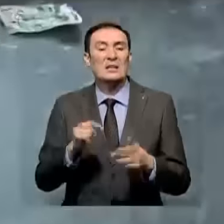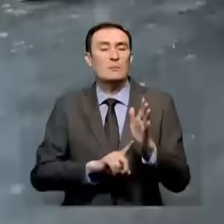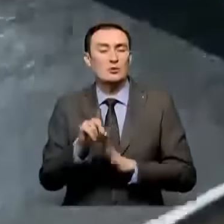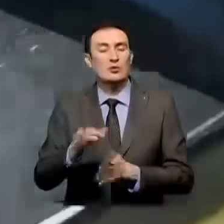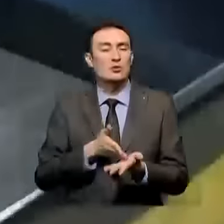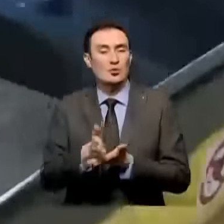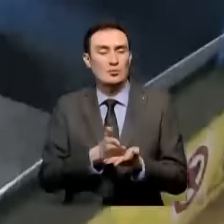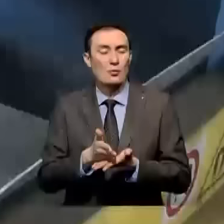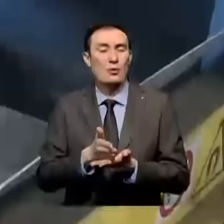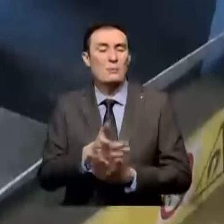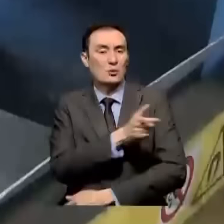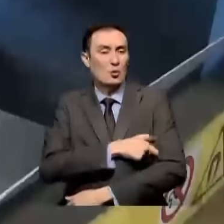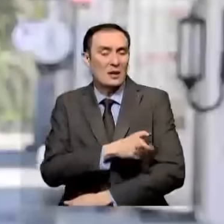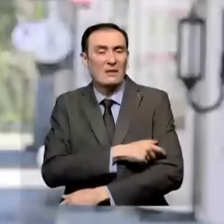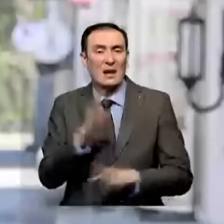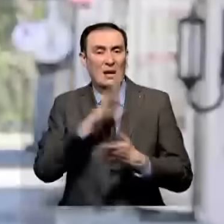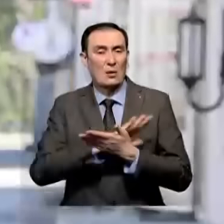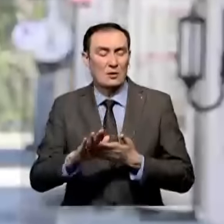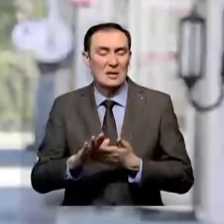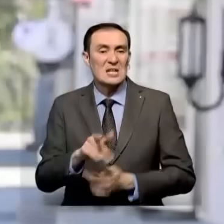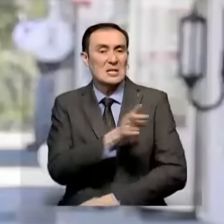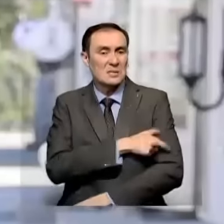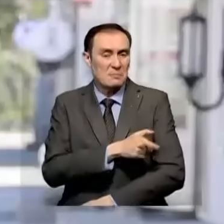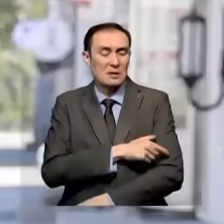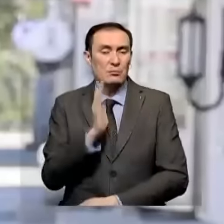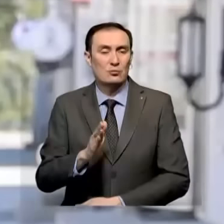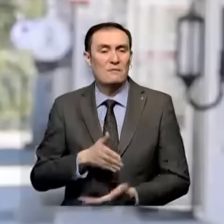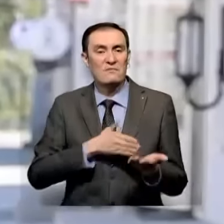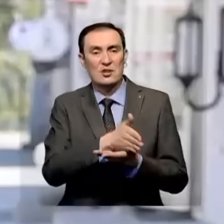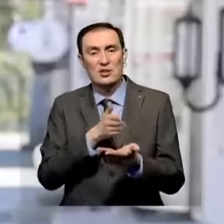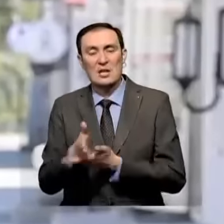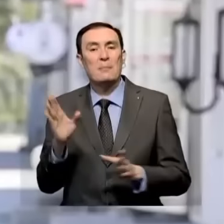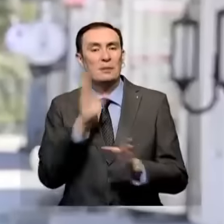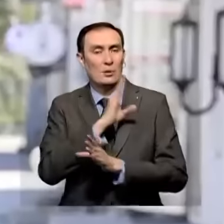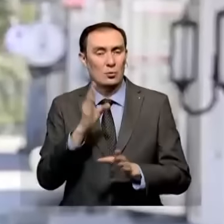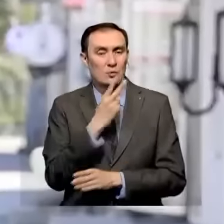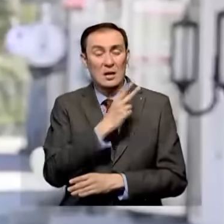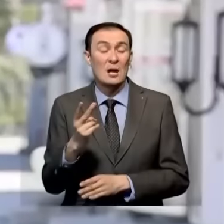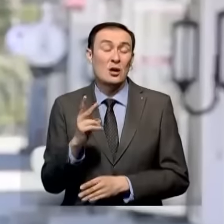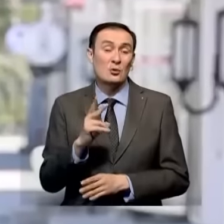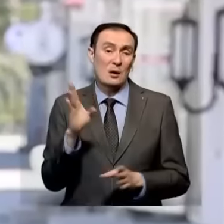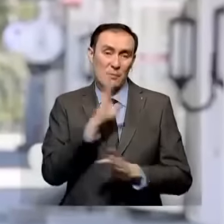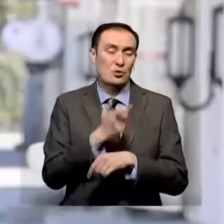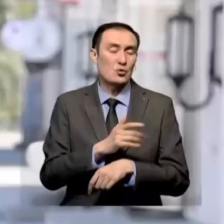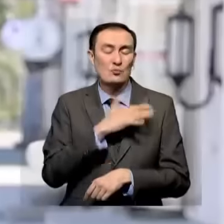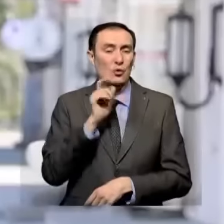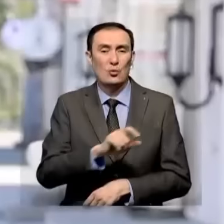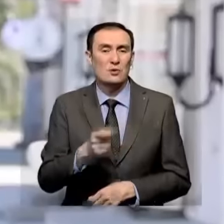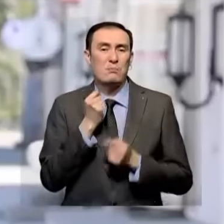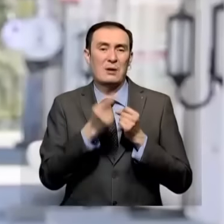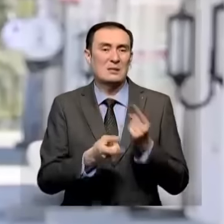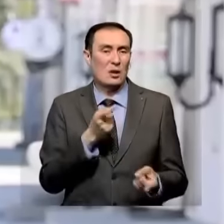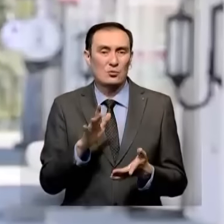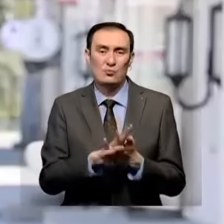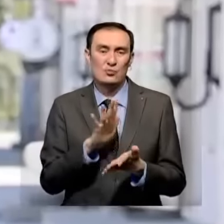службу экологического патрулирования. Инспектора также будут выезжать на природу, потому что на природе тоже очень много людей мусорят.